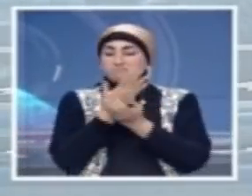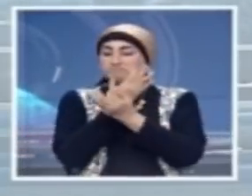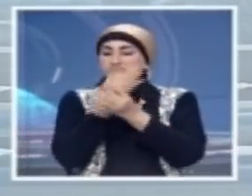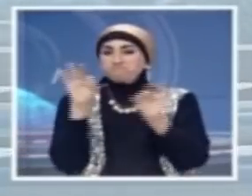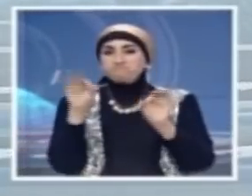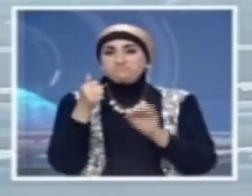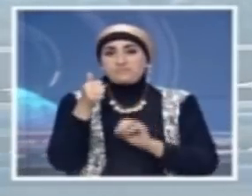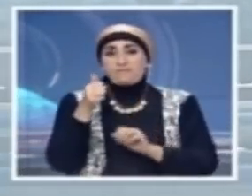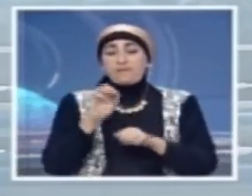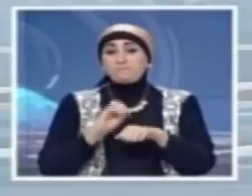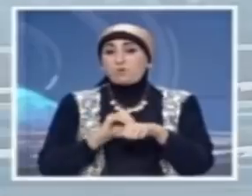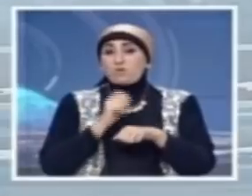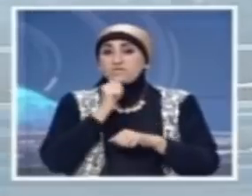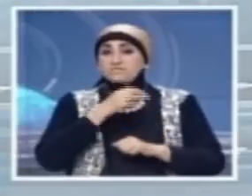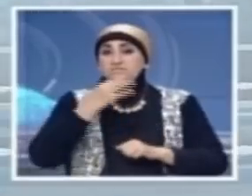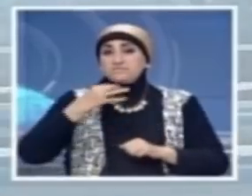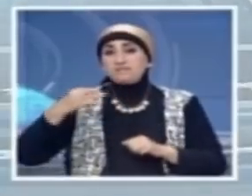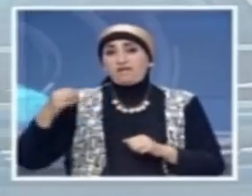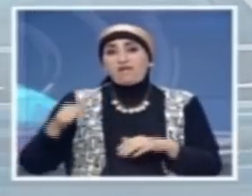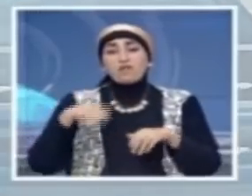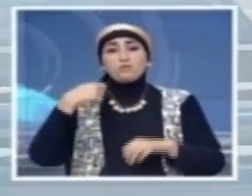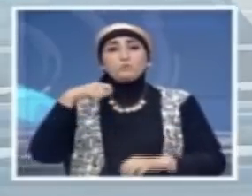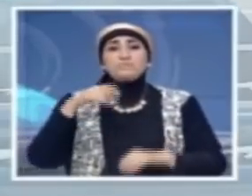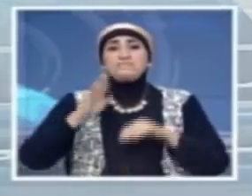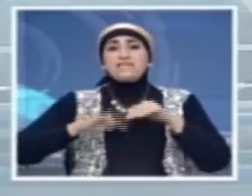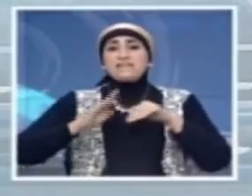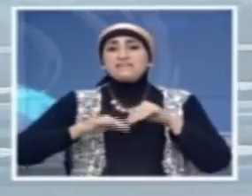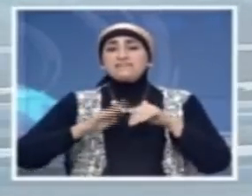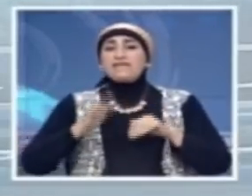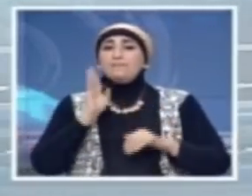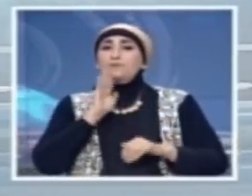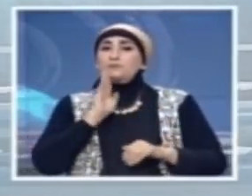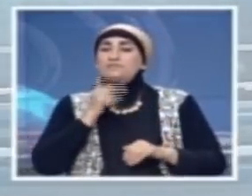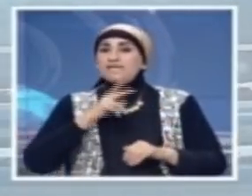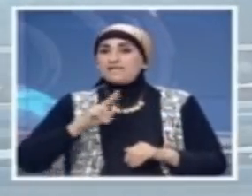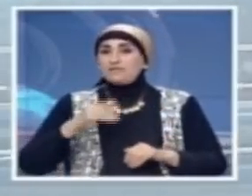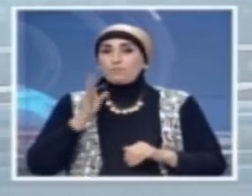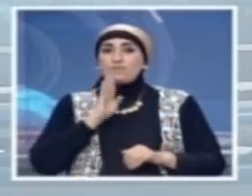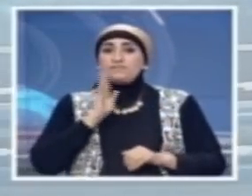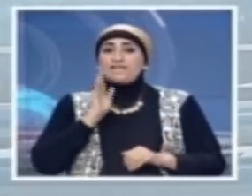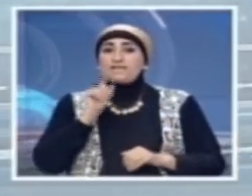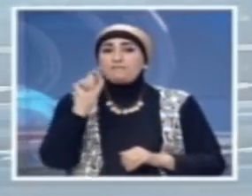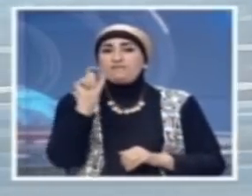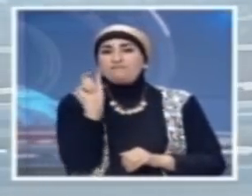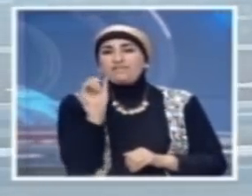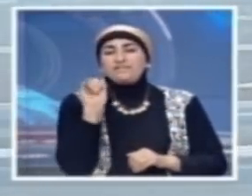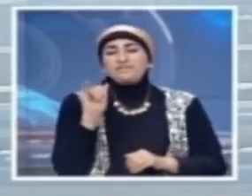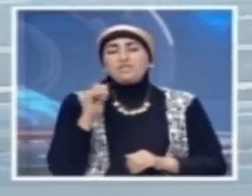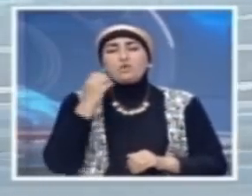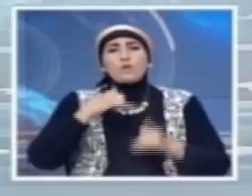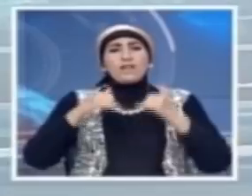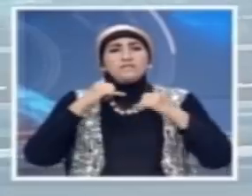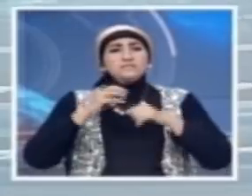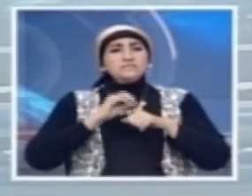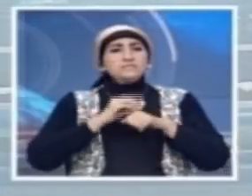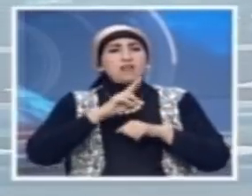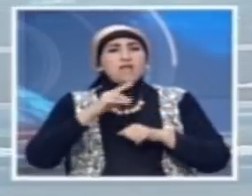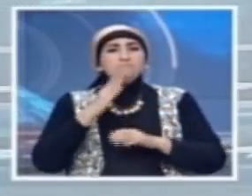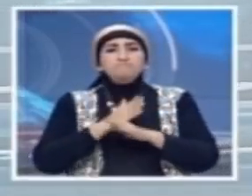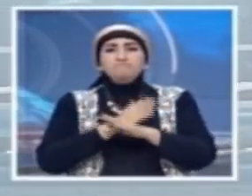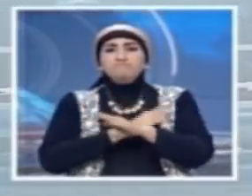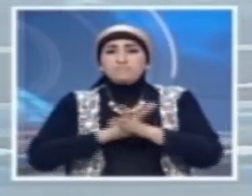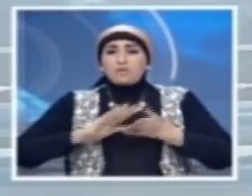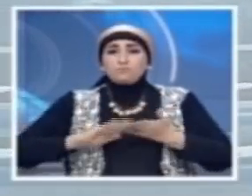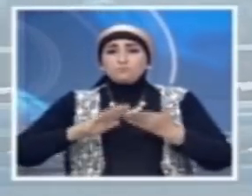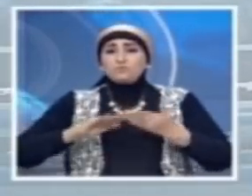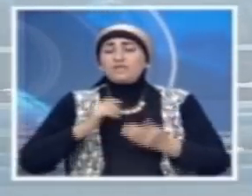على أكمل وجه. وخلال الاجتماع استعرض وزيرا التربية والتعليم والتعليم الفني والاتصالات الجهود